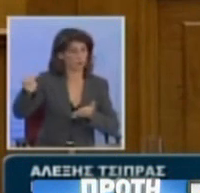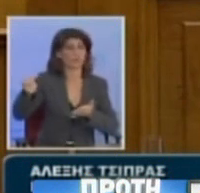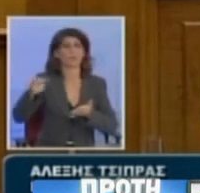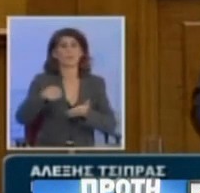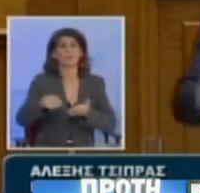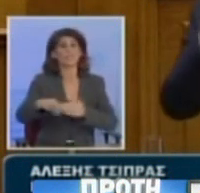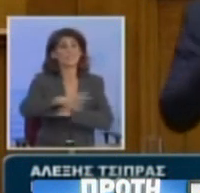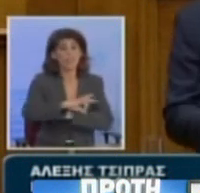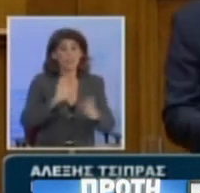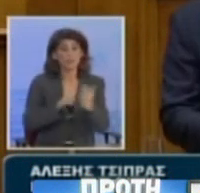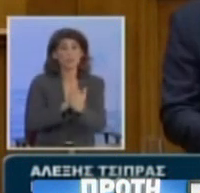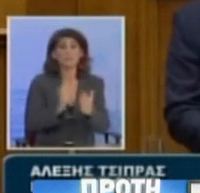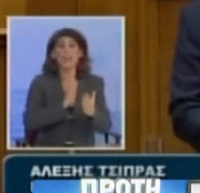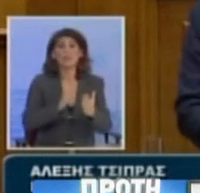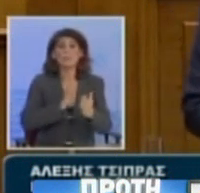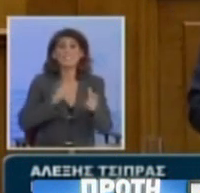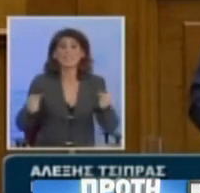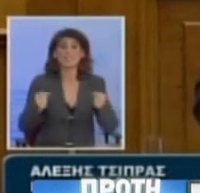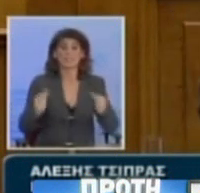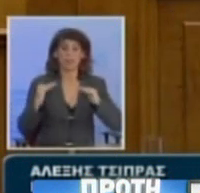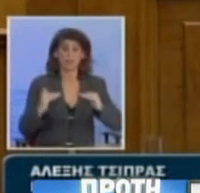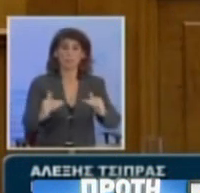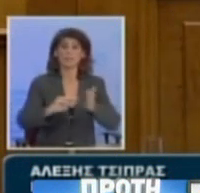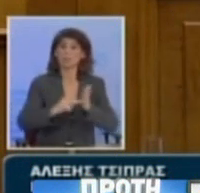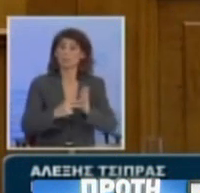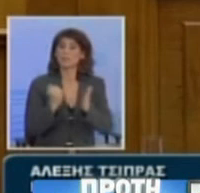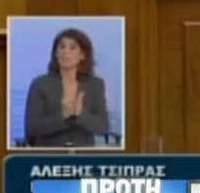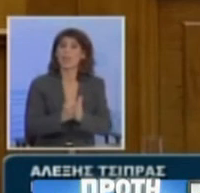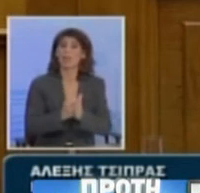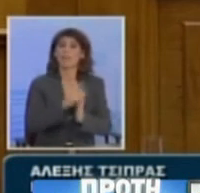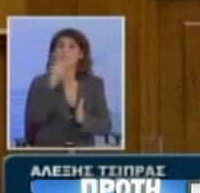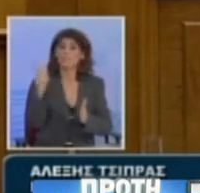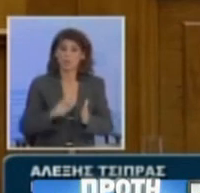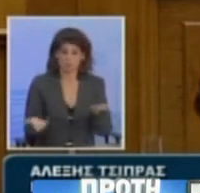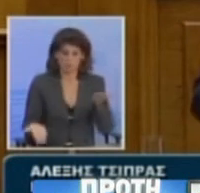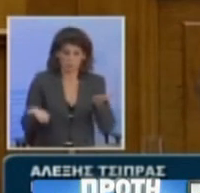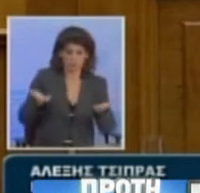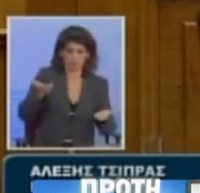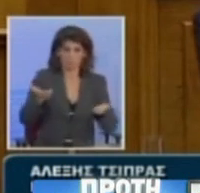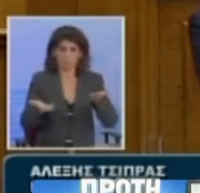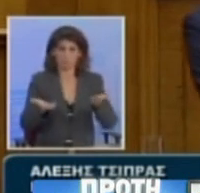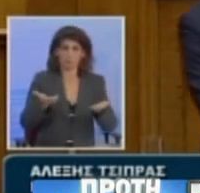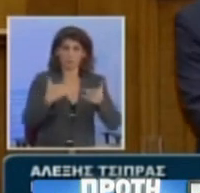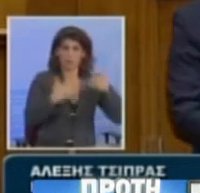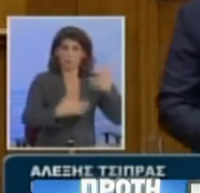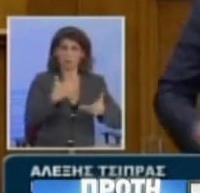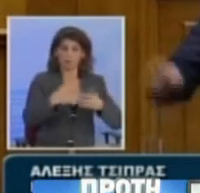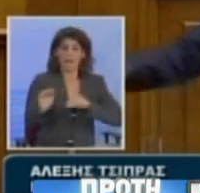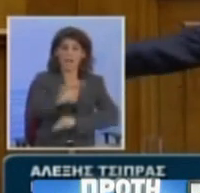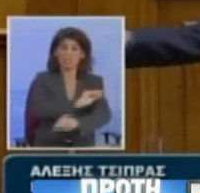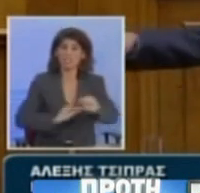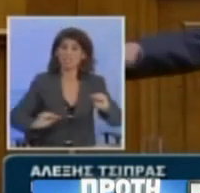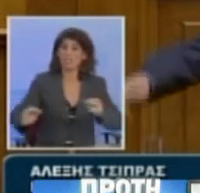της ανθρωπιστικής κρίσης, σταθεροποίηση της οικονομίας και βιώσιμα ισοσκελισμένοι προϋπολογισμοί με αναδιανομή και